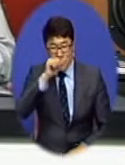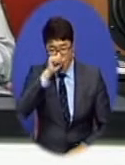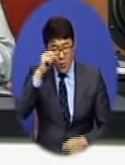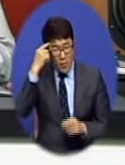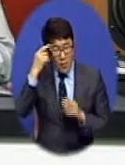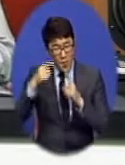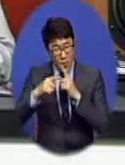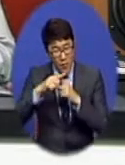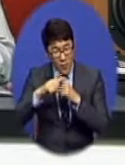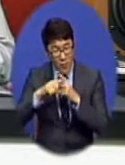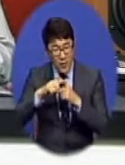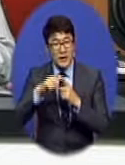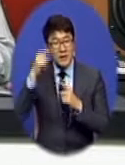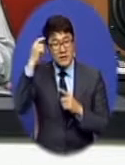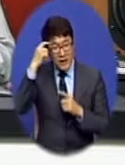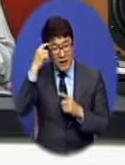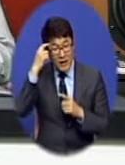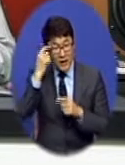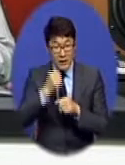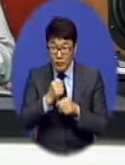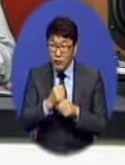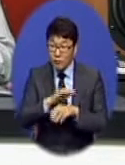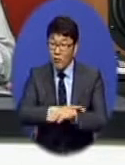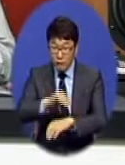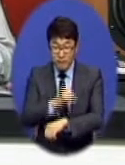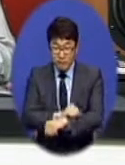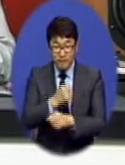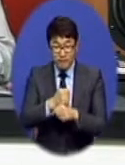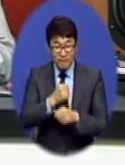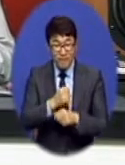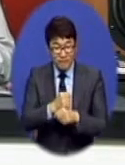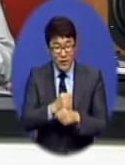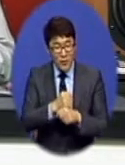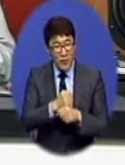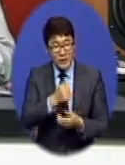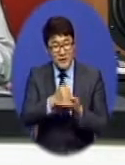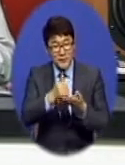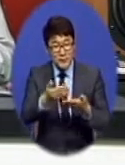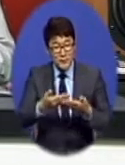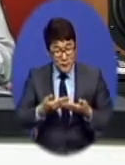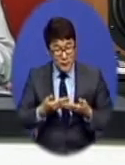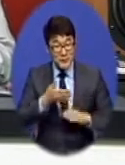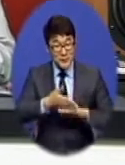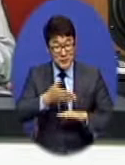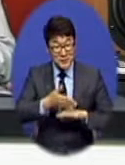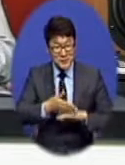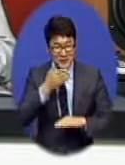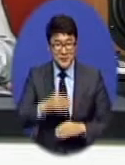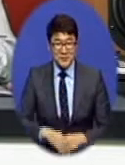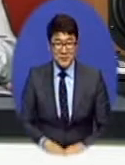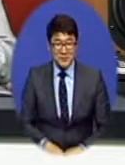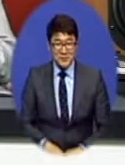좀 진보적인 그런 생각을 해서 만드는 거죠. 네, 그렇죠. 아이고 감사합니다. 역시나 긍정적인 평가를 해주시네요.